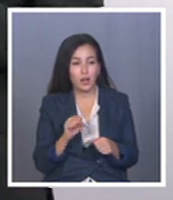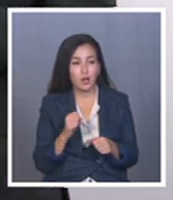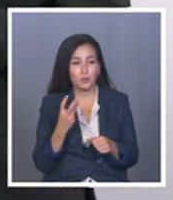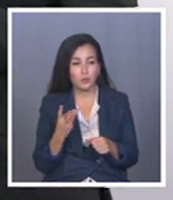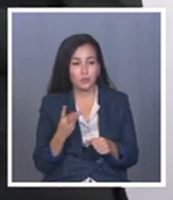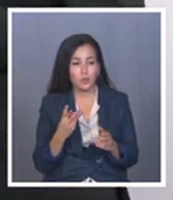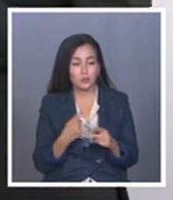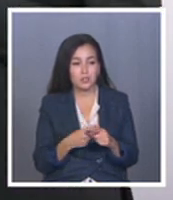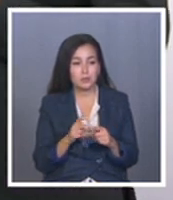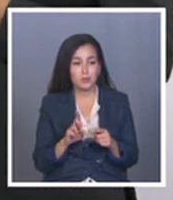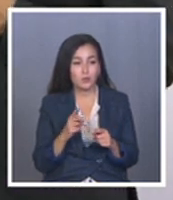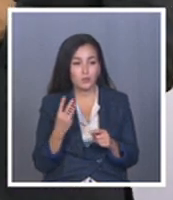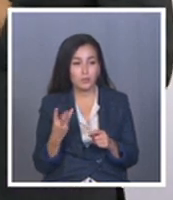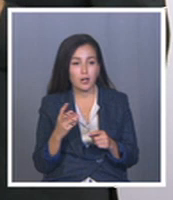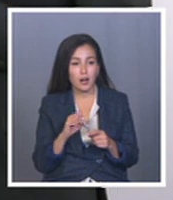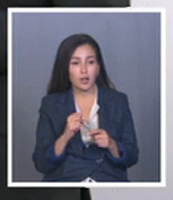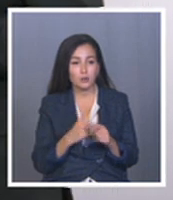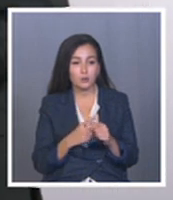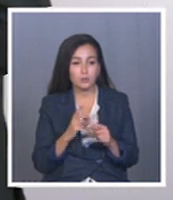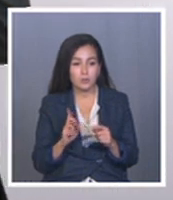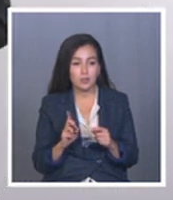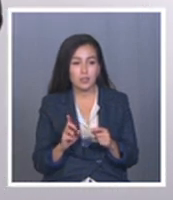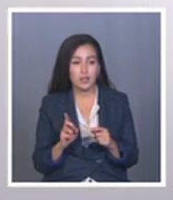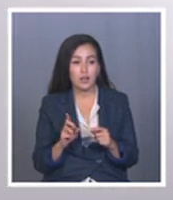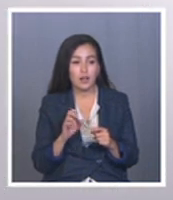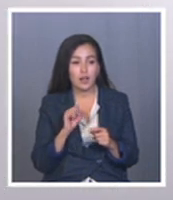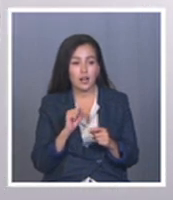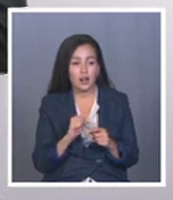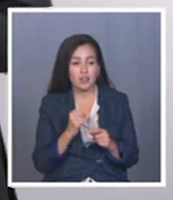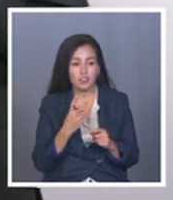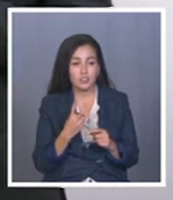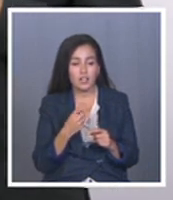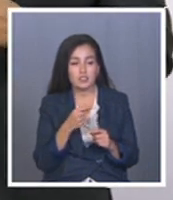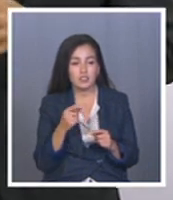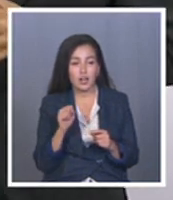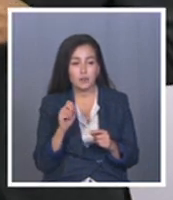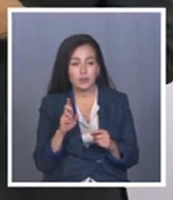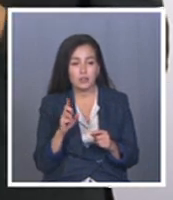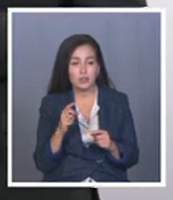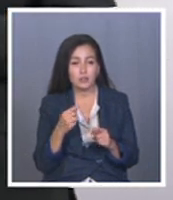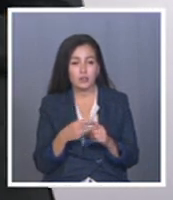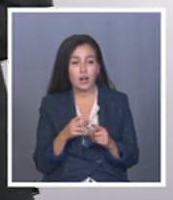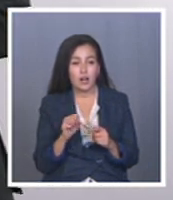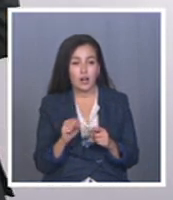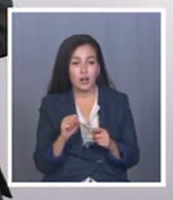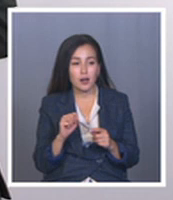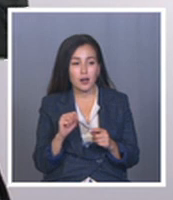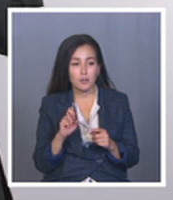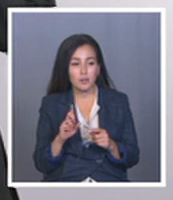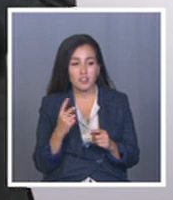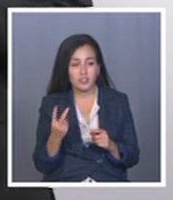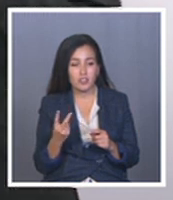б куб, а қосу б және а квадрат азайту а б қосу б квадрат деп екі жақшаның,